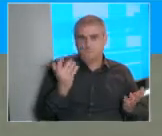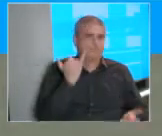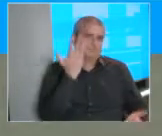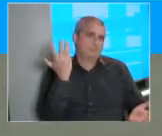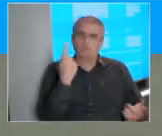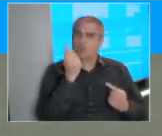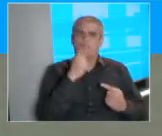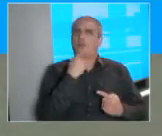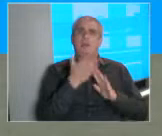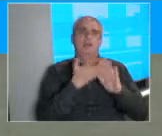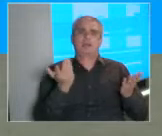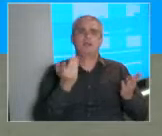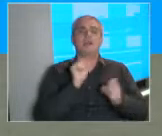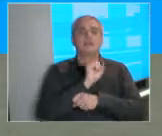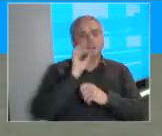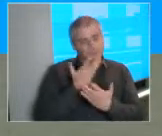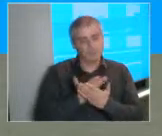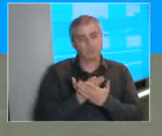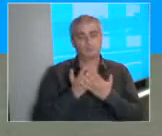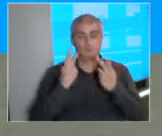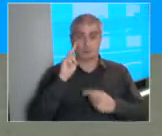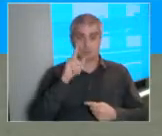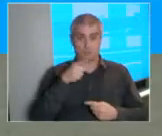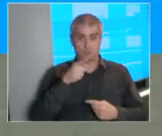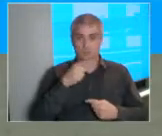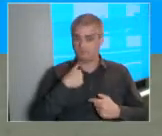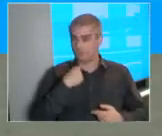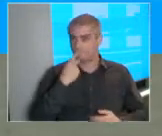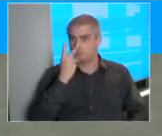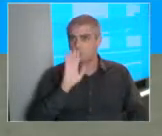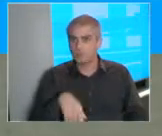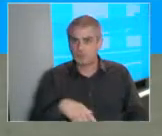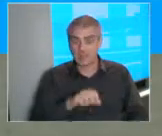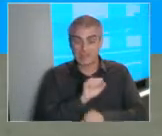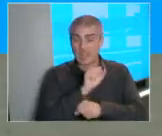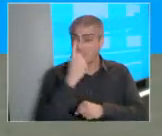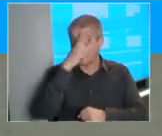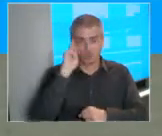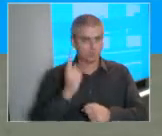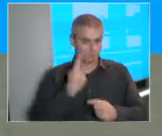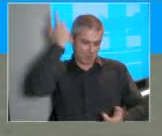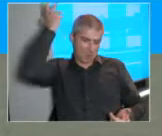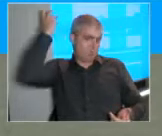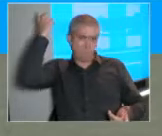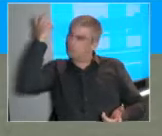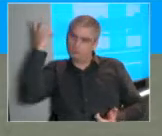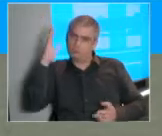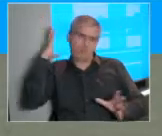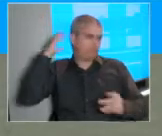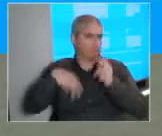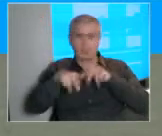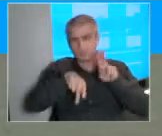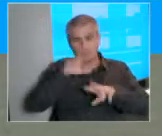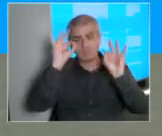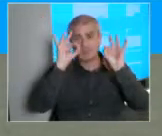נכון. כל אחד יכול להגיד. הטענה צריכה להיות יותר מוחשית, אבל אני אומר יותר מזה. טענה של אחד ההורים, מה פתאום? מה פתאום זה? הוא כל השנים לא גידל